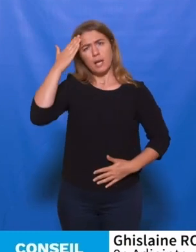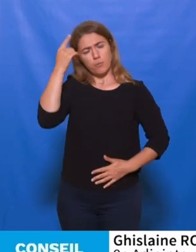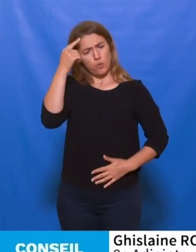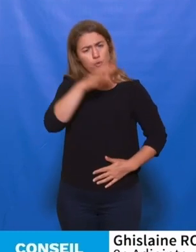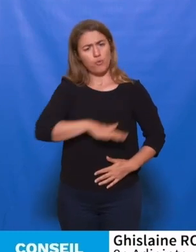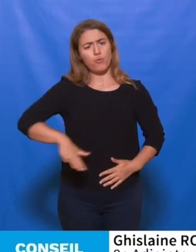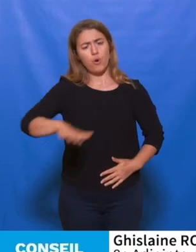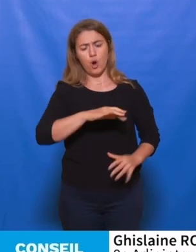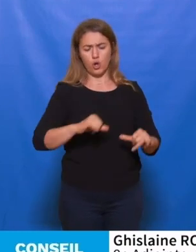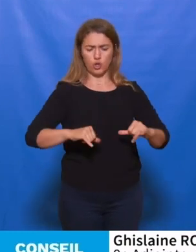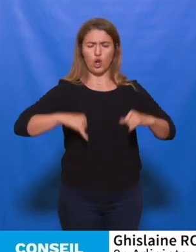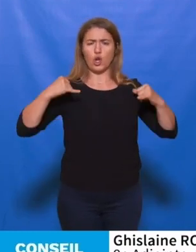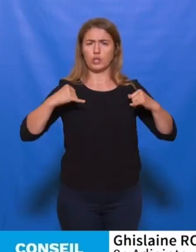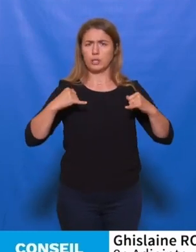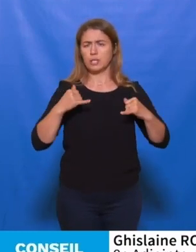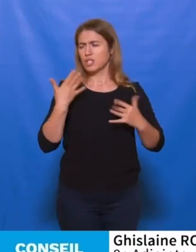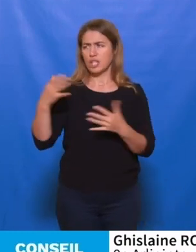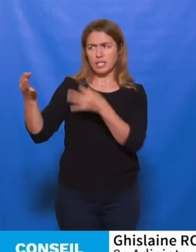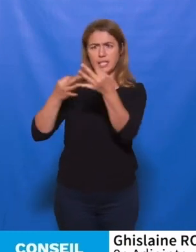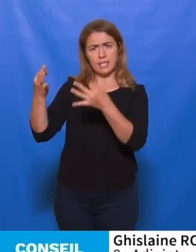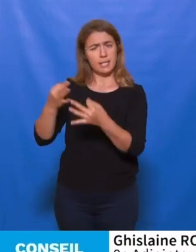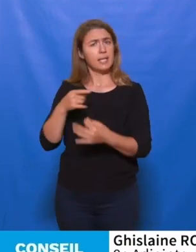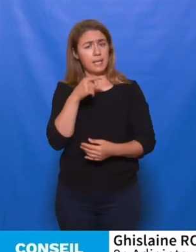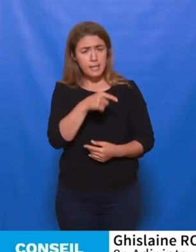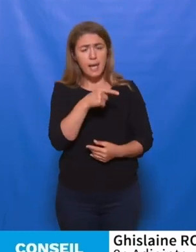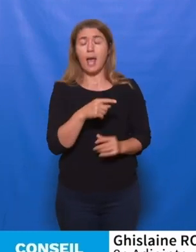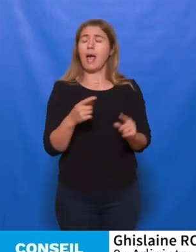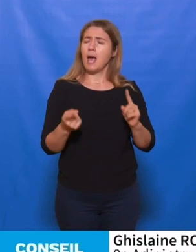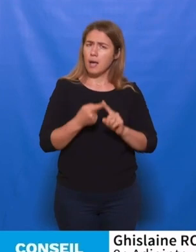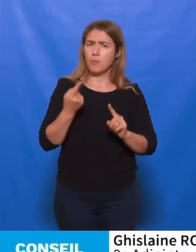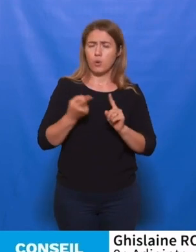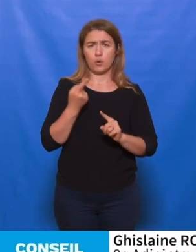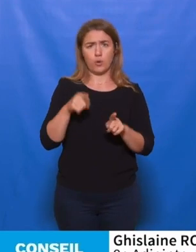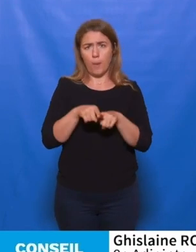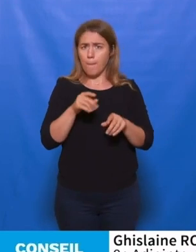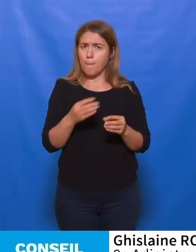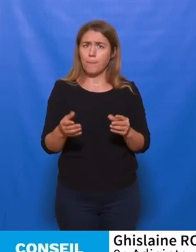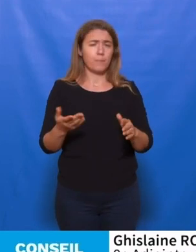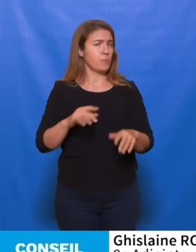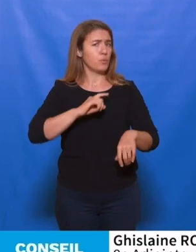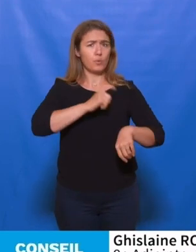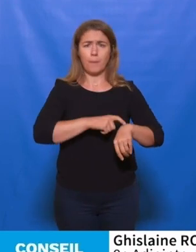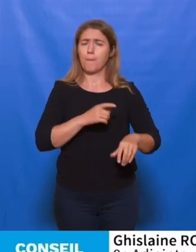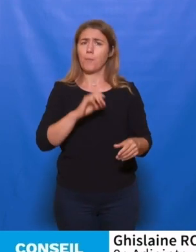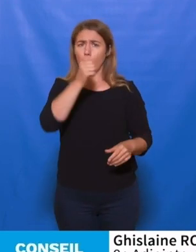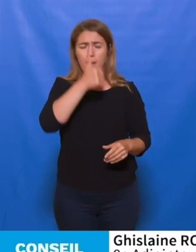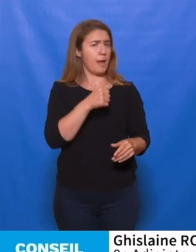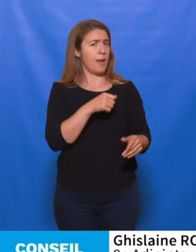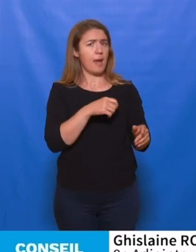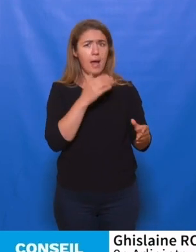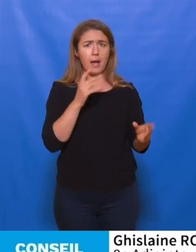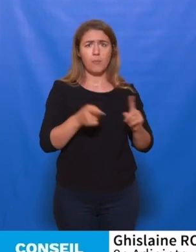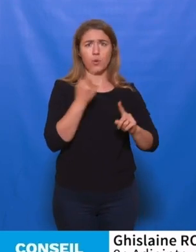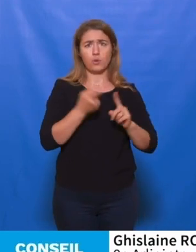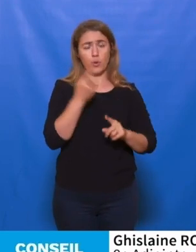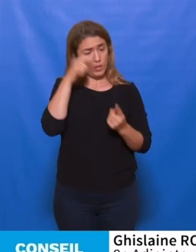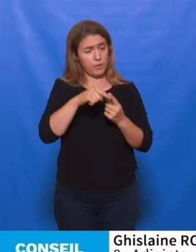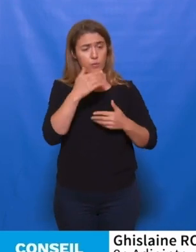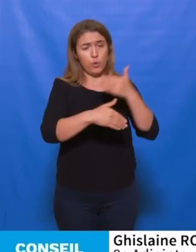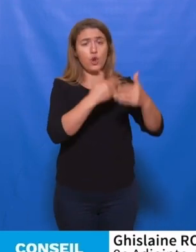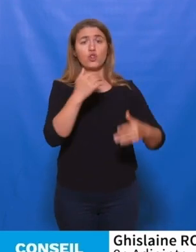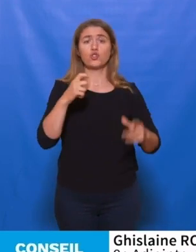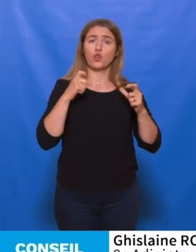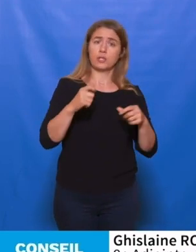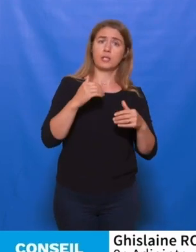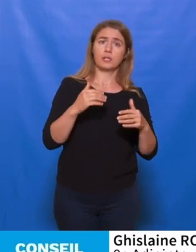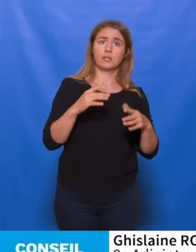dit à plusieurs reprises, c'est une clé essentielle, c'est un préalable à l'égalité des chances et à la réussite.